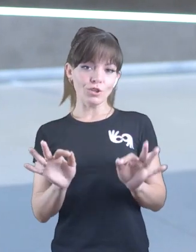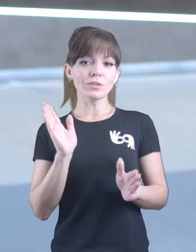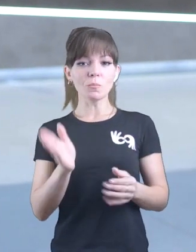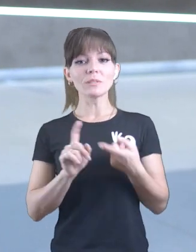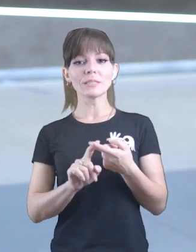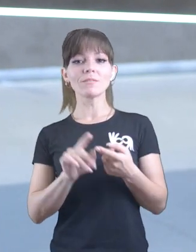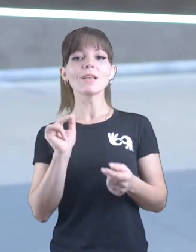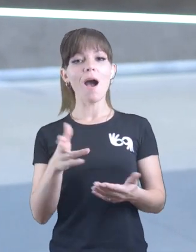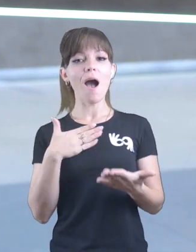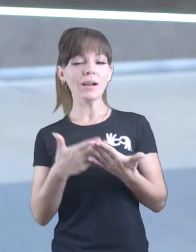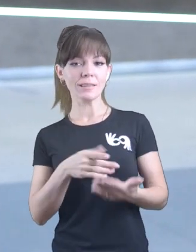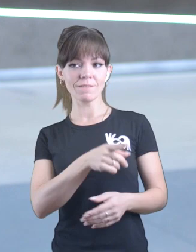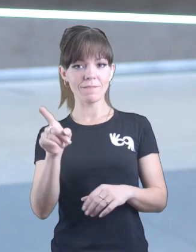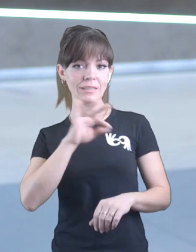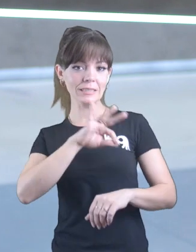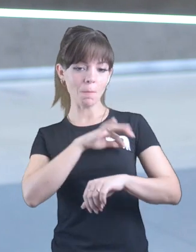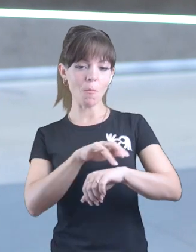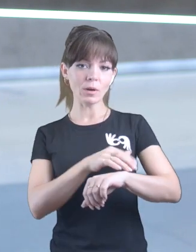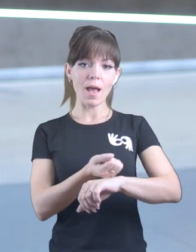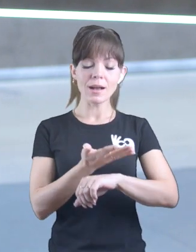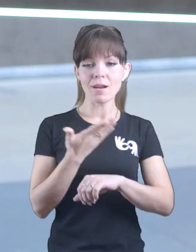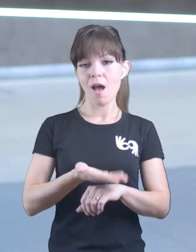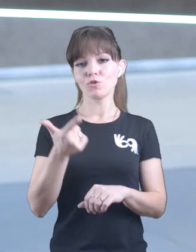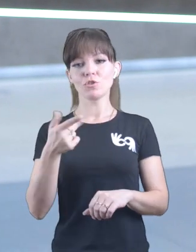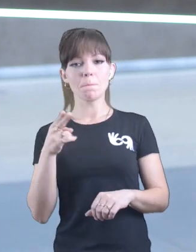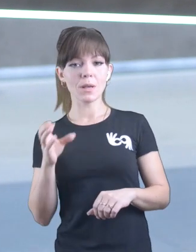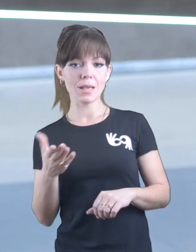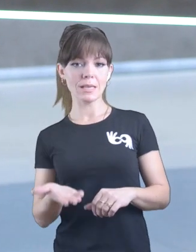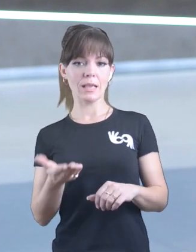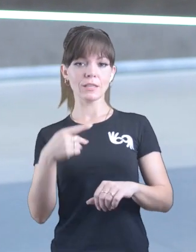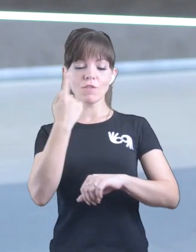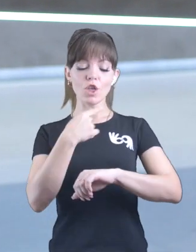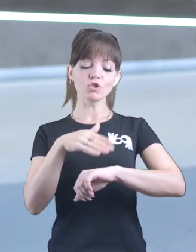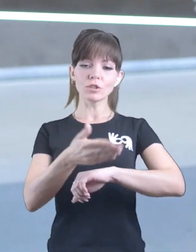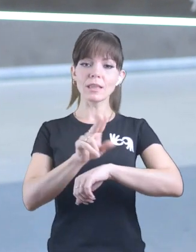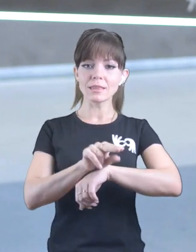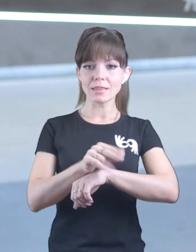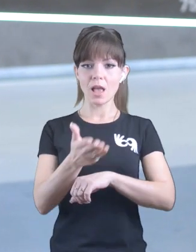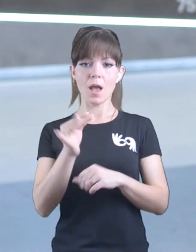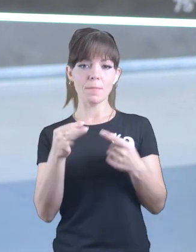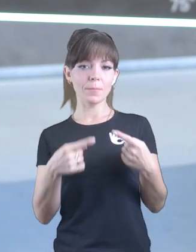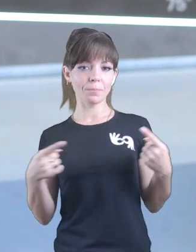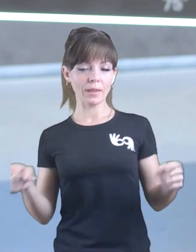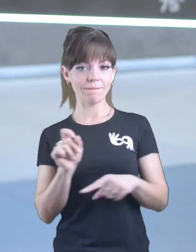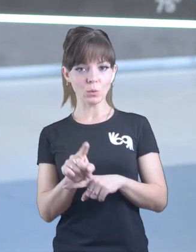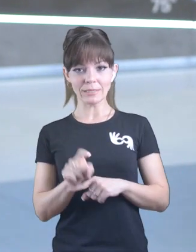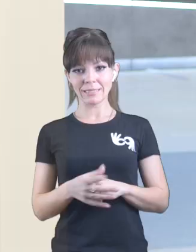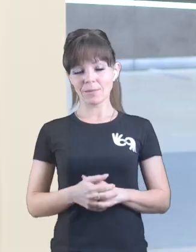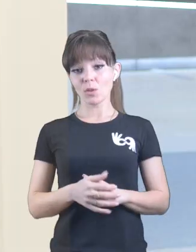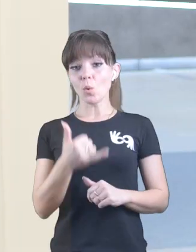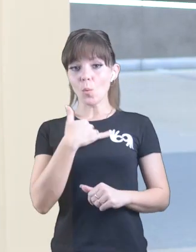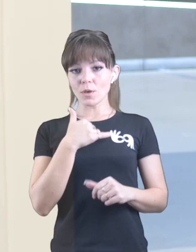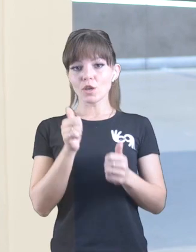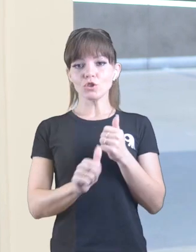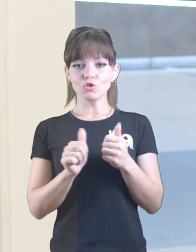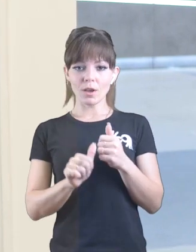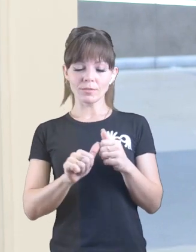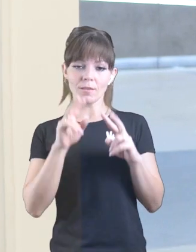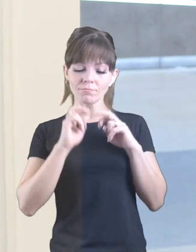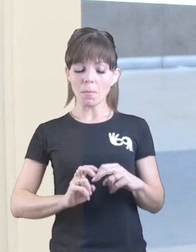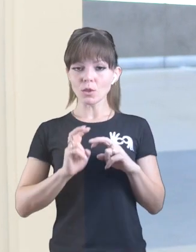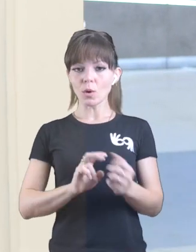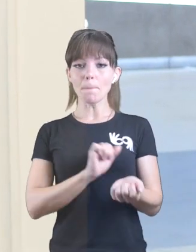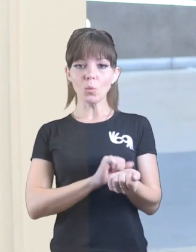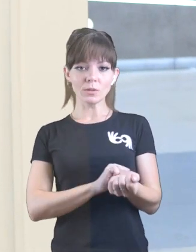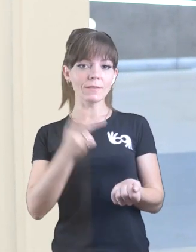будет зависеть от того, как активно используется экран, GPS, внешний динамик и прочие смарт-функции. У меня с частым